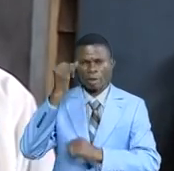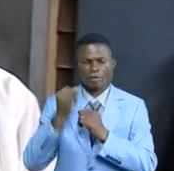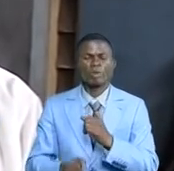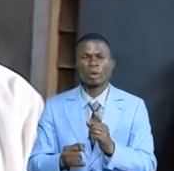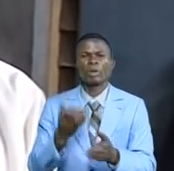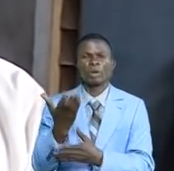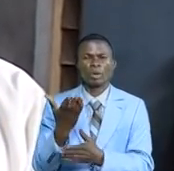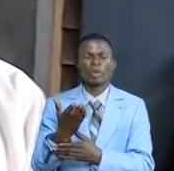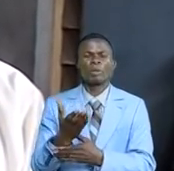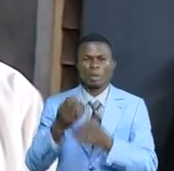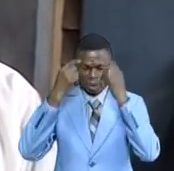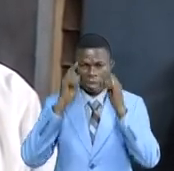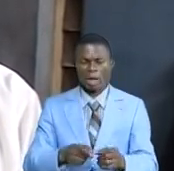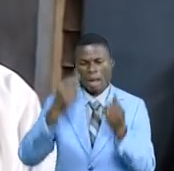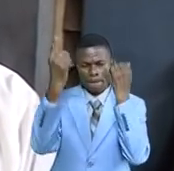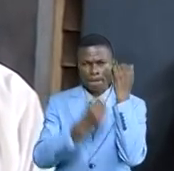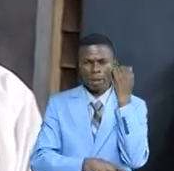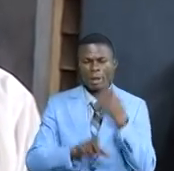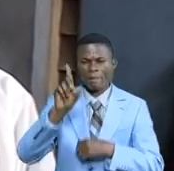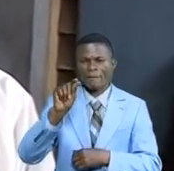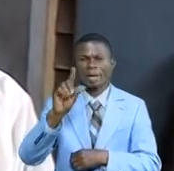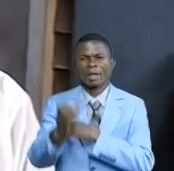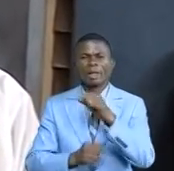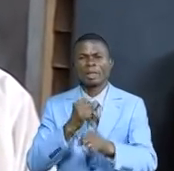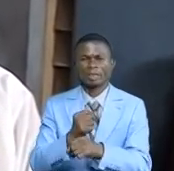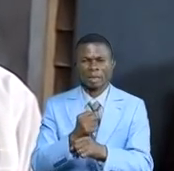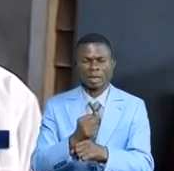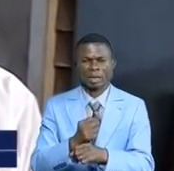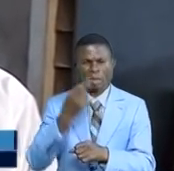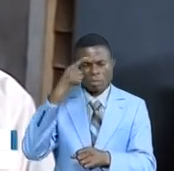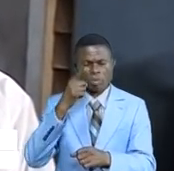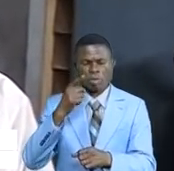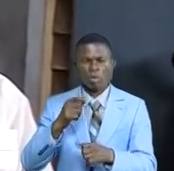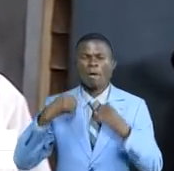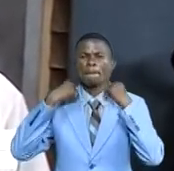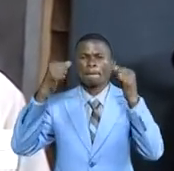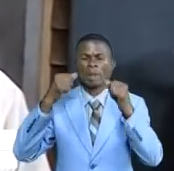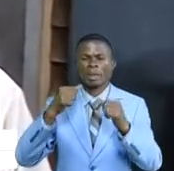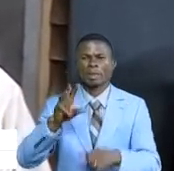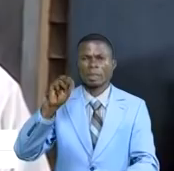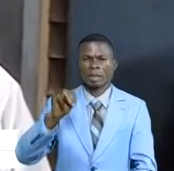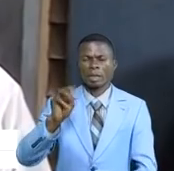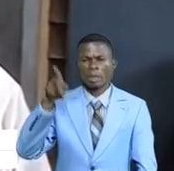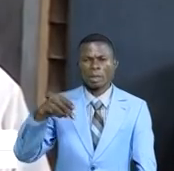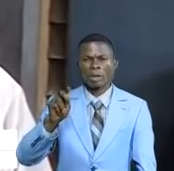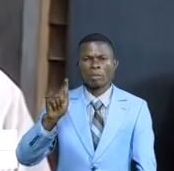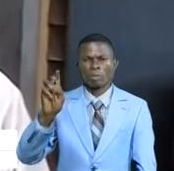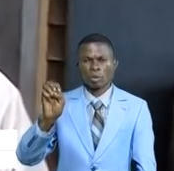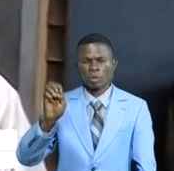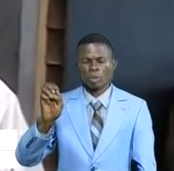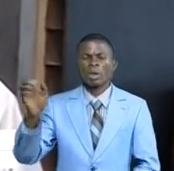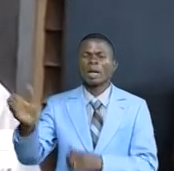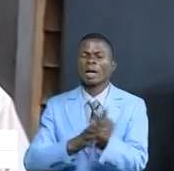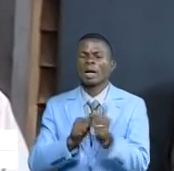demande du PROREP, la condamnation à 20 ans pour le criminel Mputu qui a causé